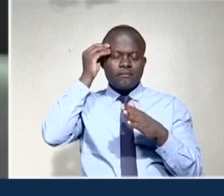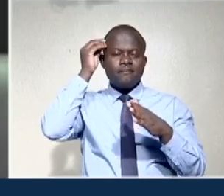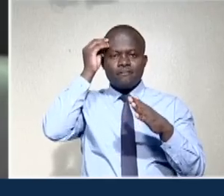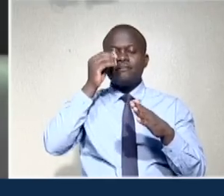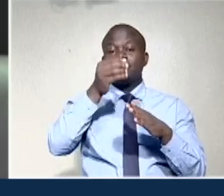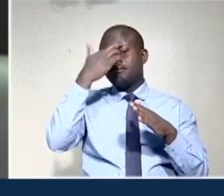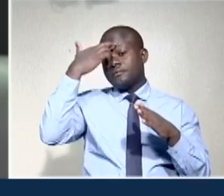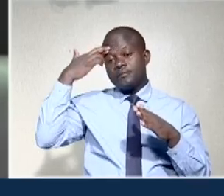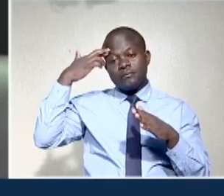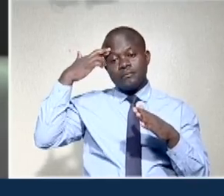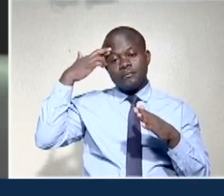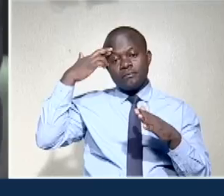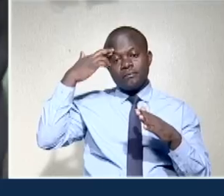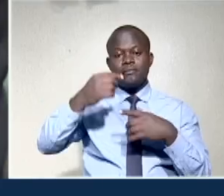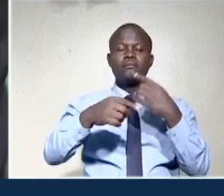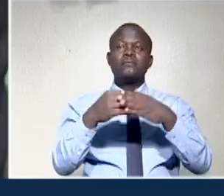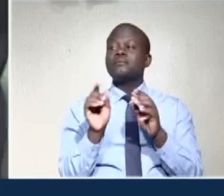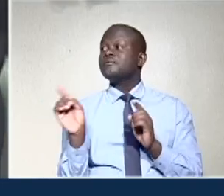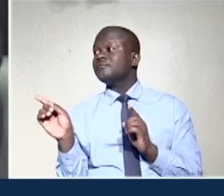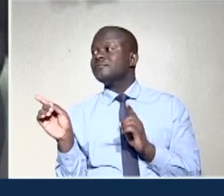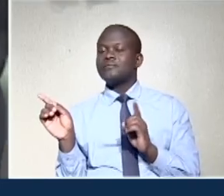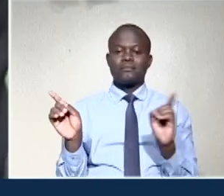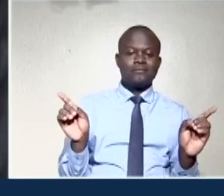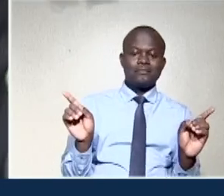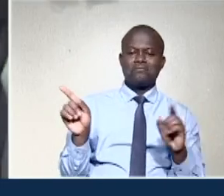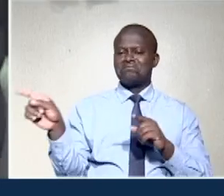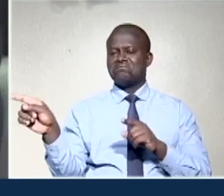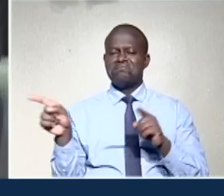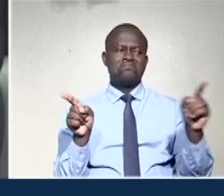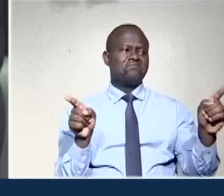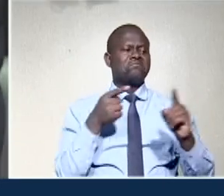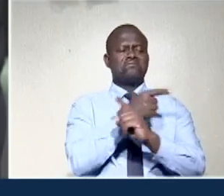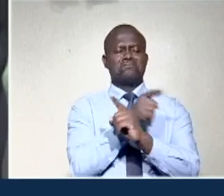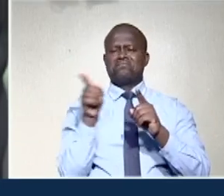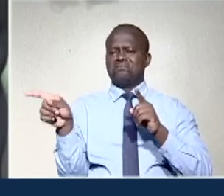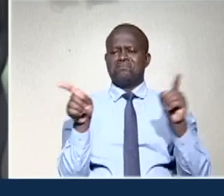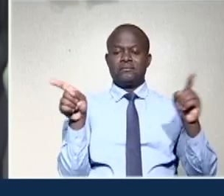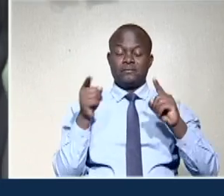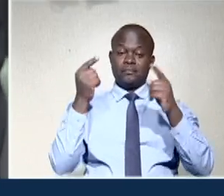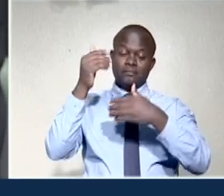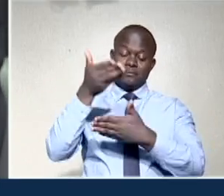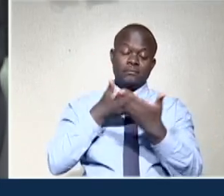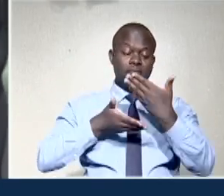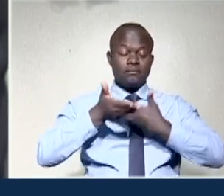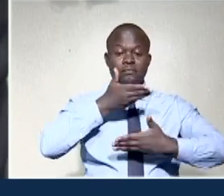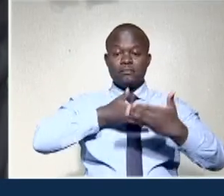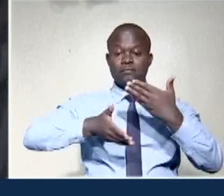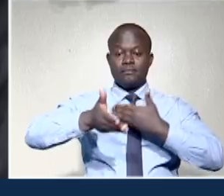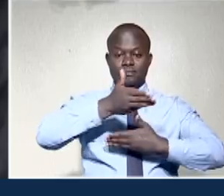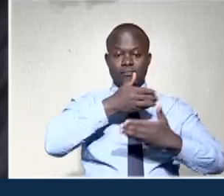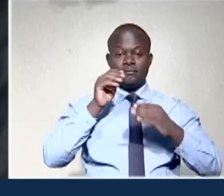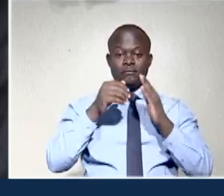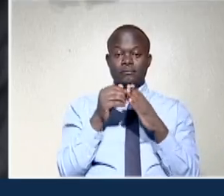kuri iriya mpamvu bigakomeza bityo. Izo mpaka zose rero zikwiye kuza ku meza y'ibiganiro,